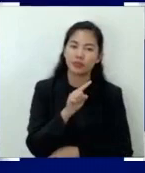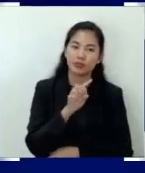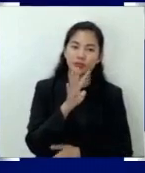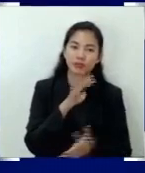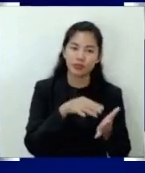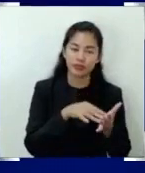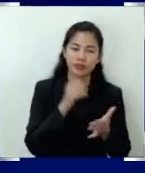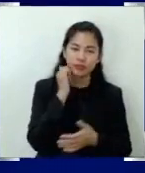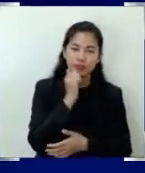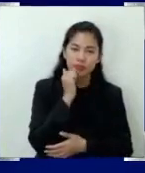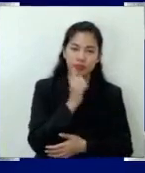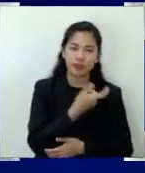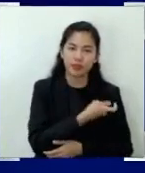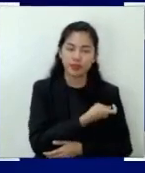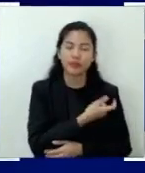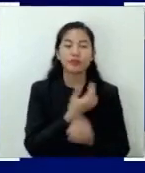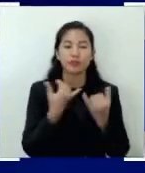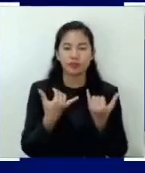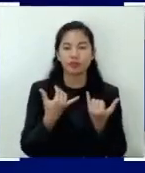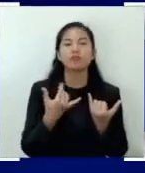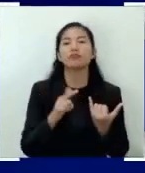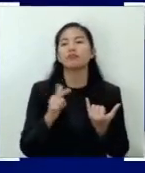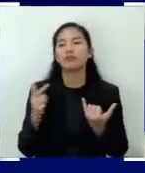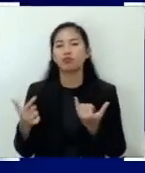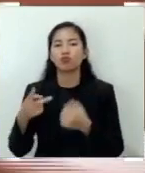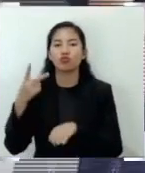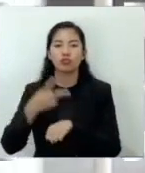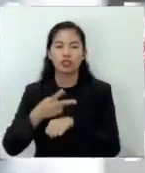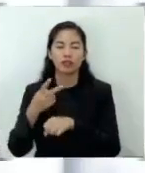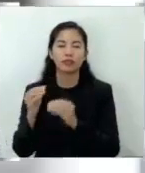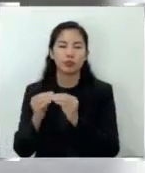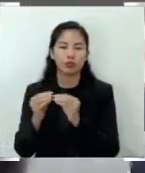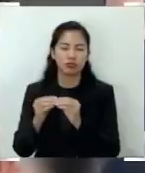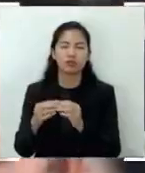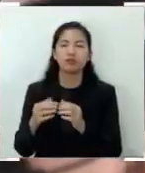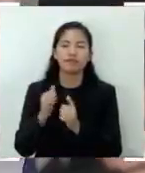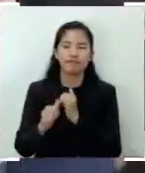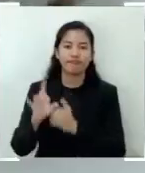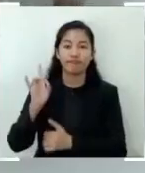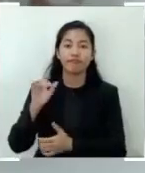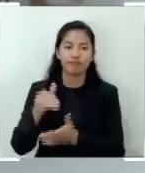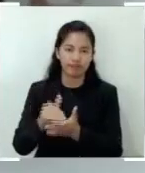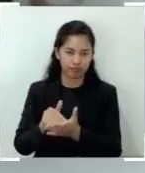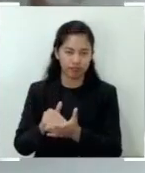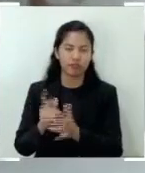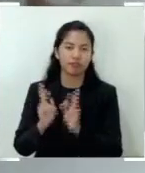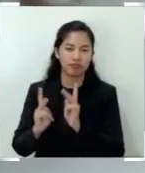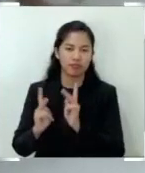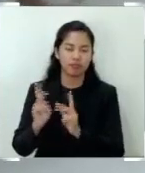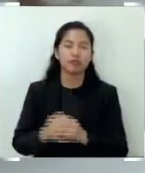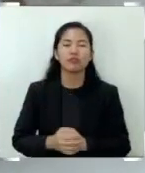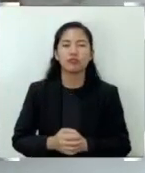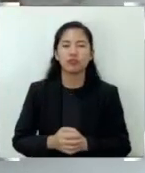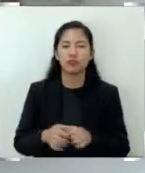araw-araw, ngayon ay halos na doble na ito, 8,000 na. Dagdag pa umuna rito. Lalo na po ngayon, tumataas